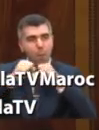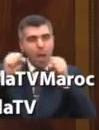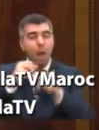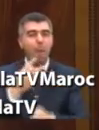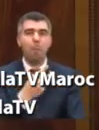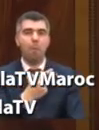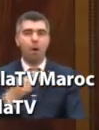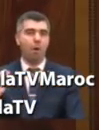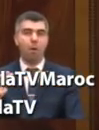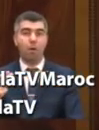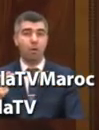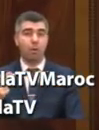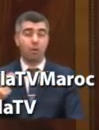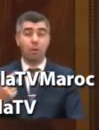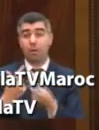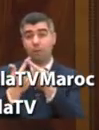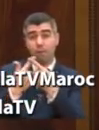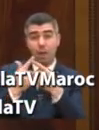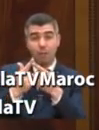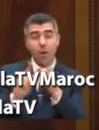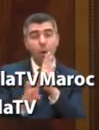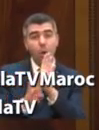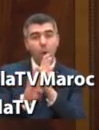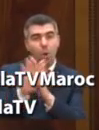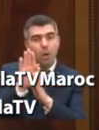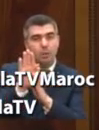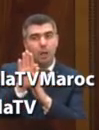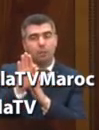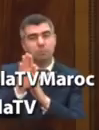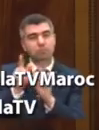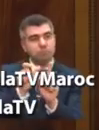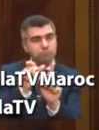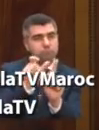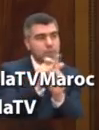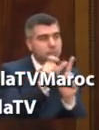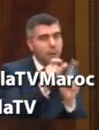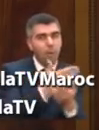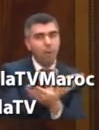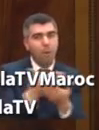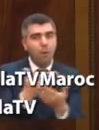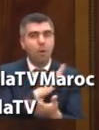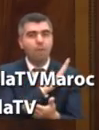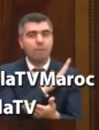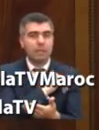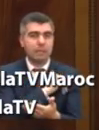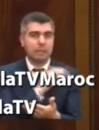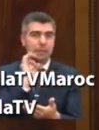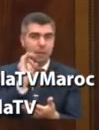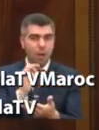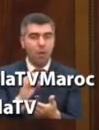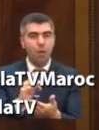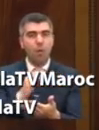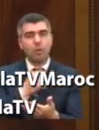الإسرائيلي ومقاومة الممارسات اللا إنسانية اليومية التي يتعرض لها الإنسان الفلسطيني